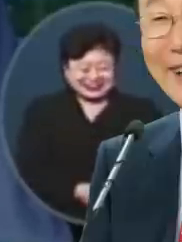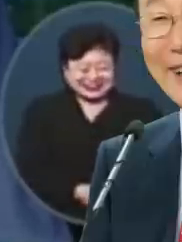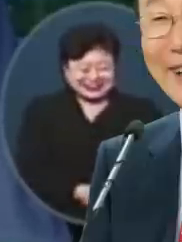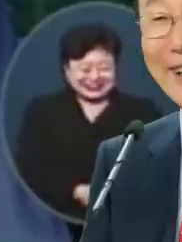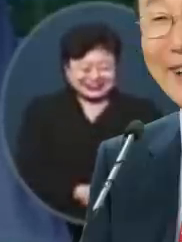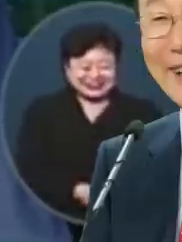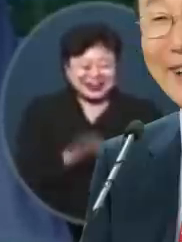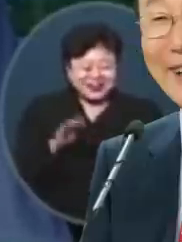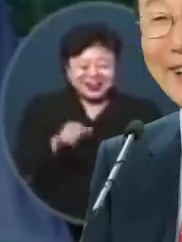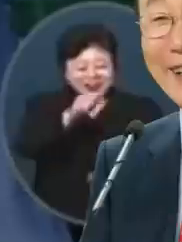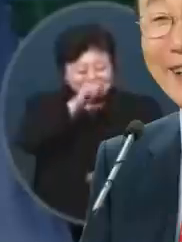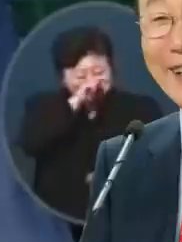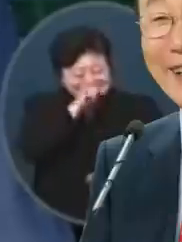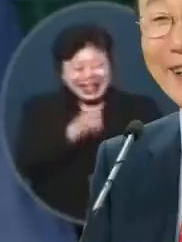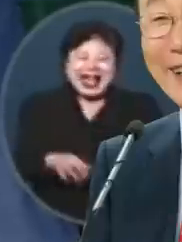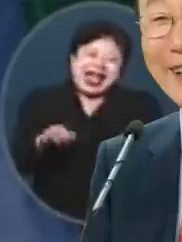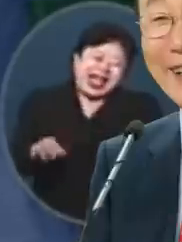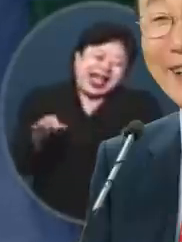하하하하. 오늘 좋았어요.